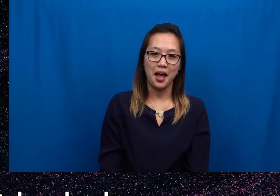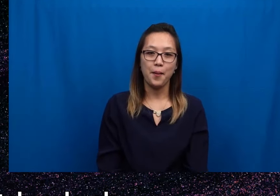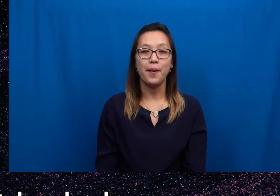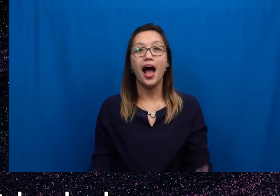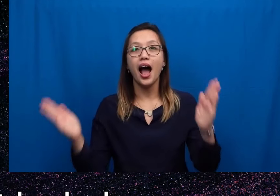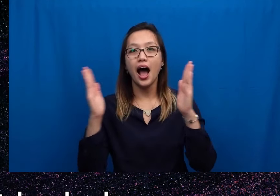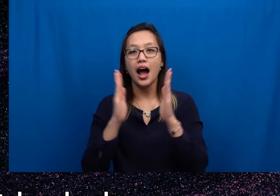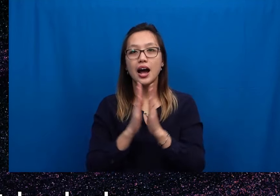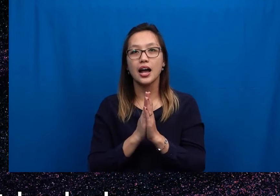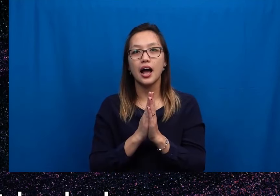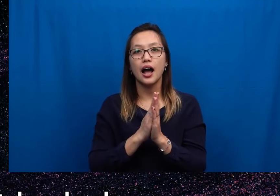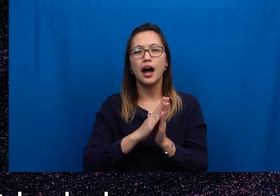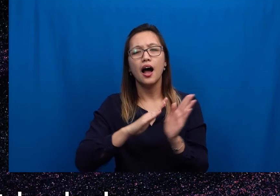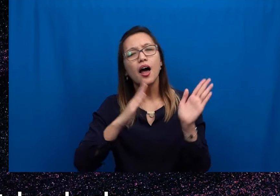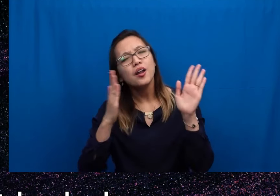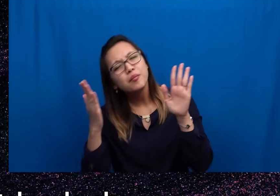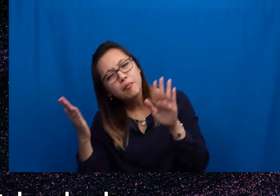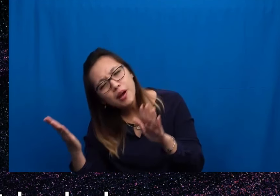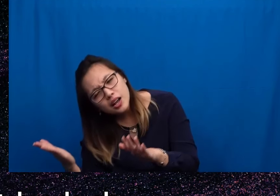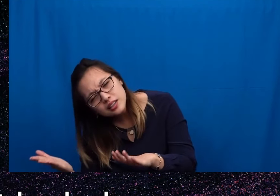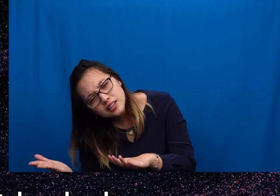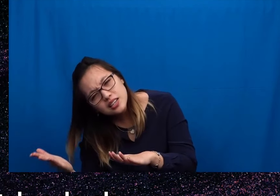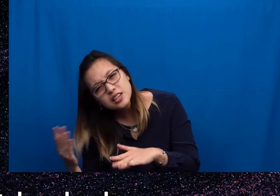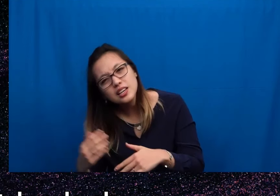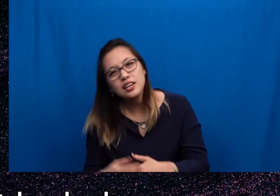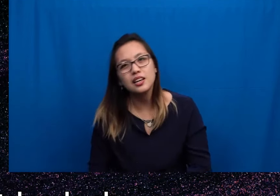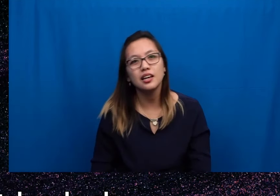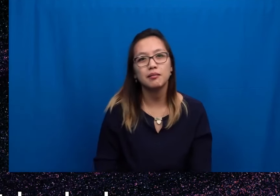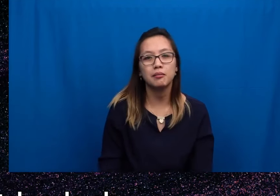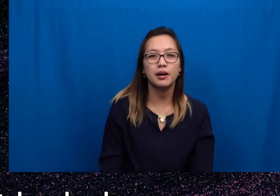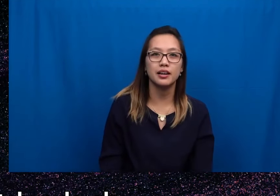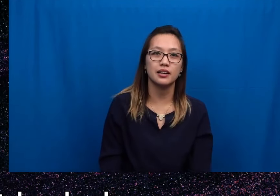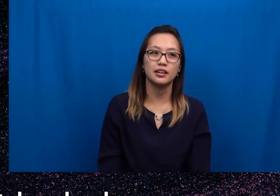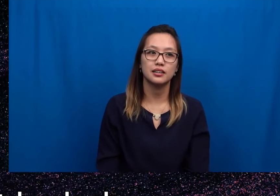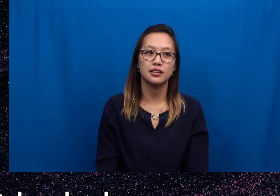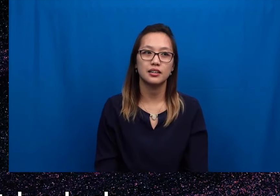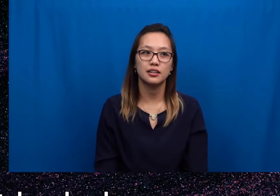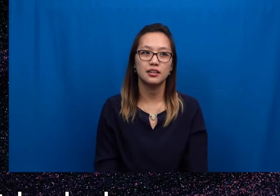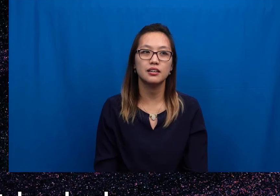bahkan mati tebus dosaku. Mati